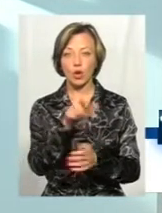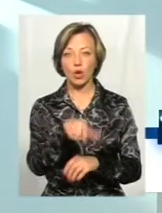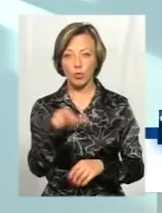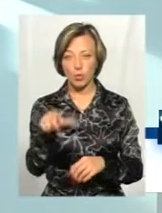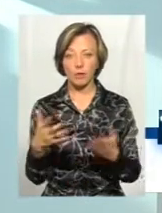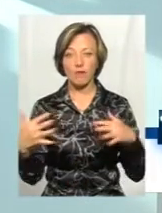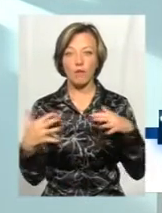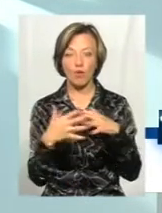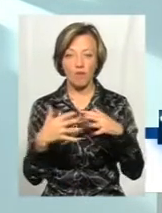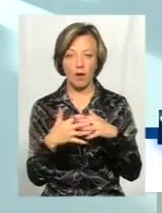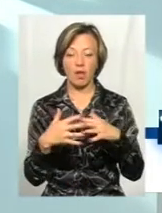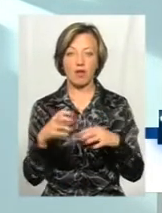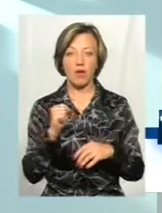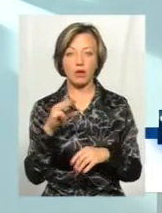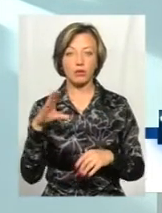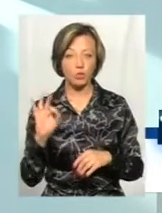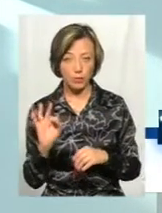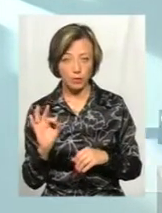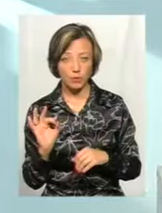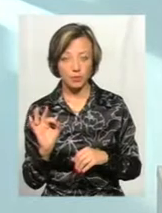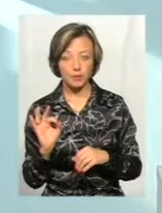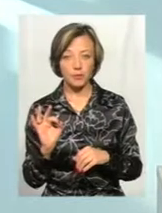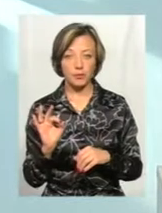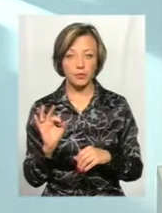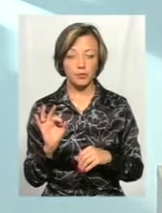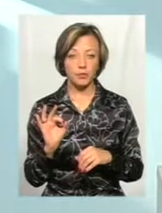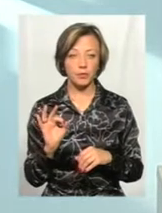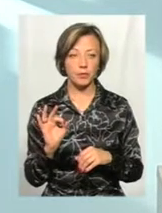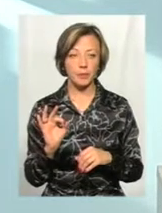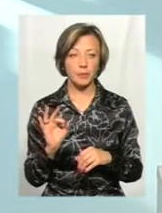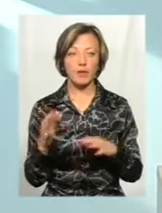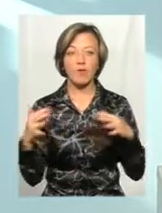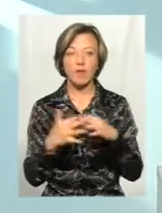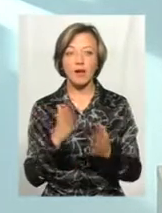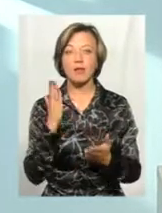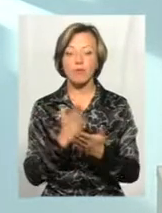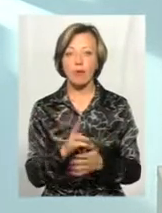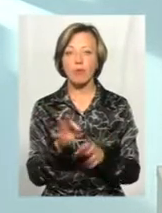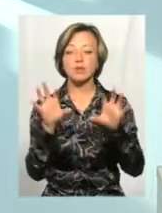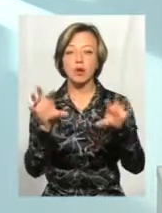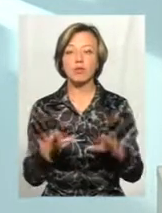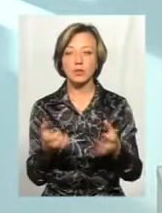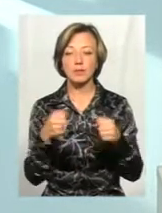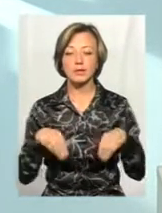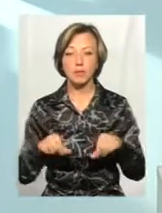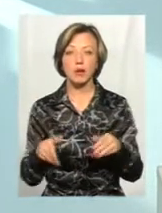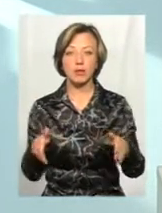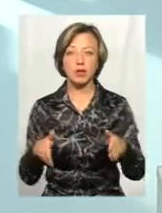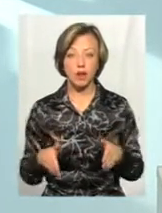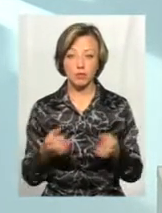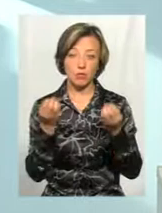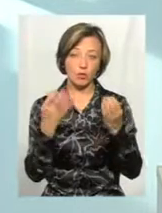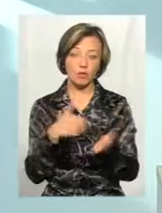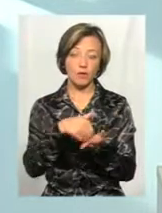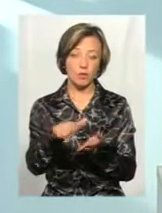людям, які воювали в зоні антитерористичної операції, воювали і мають по закону отримати земельну ділянку, вони